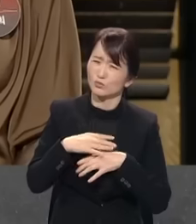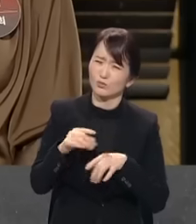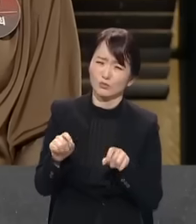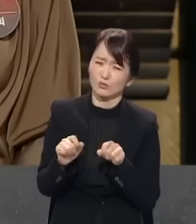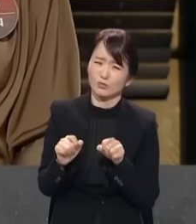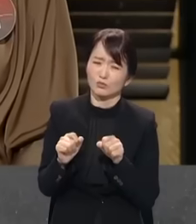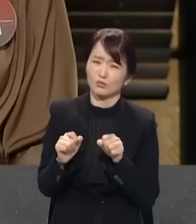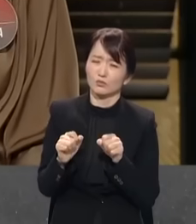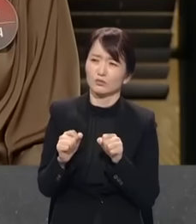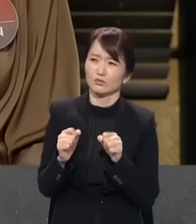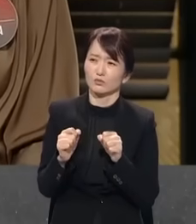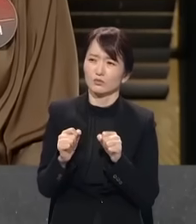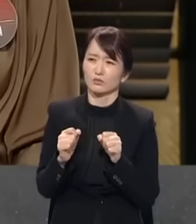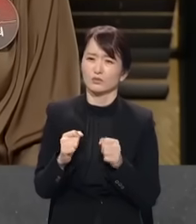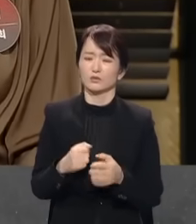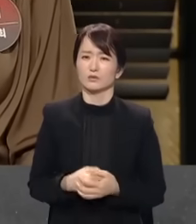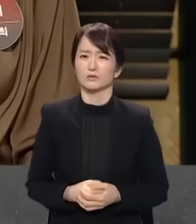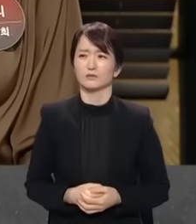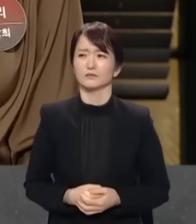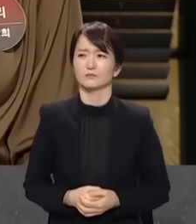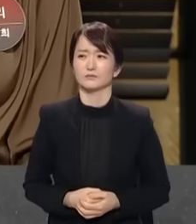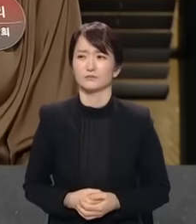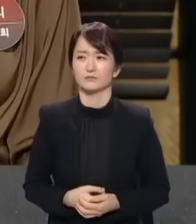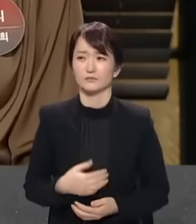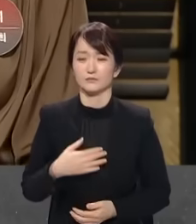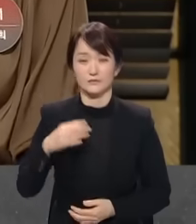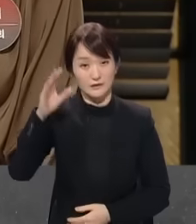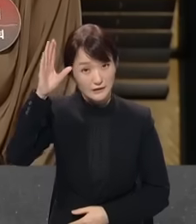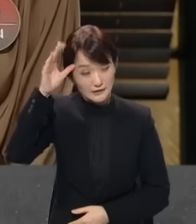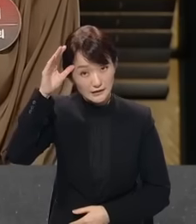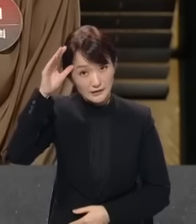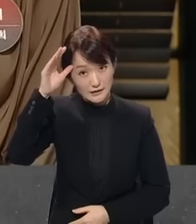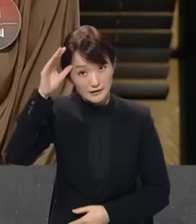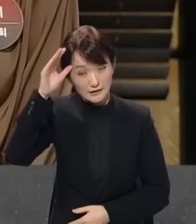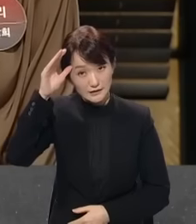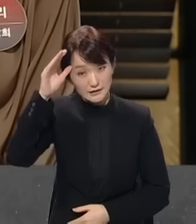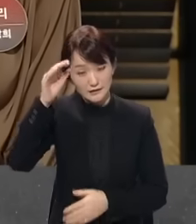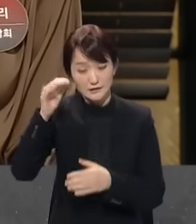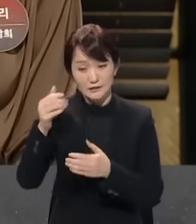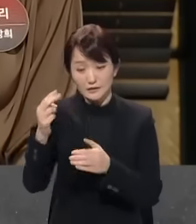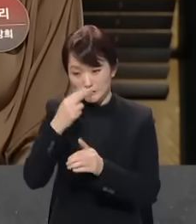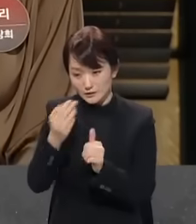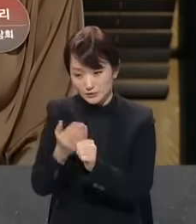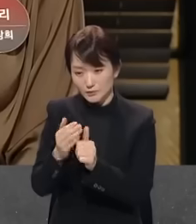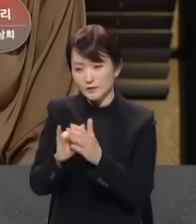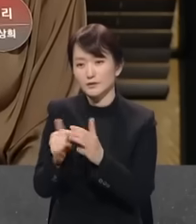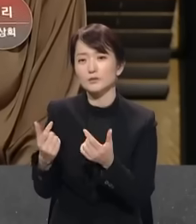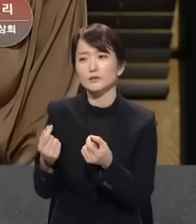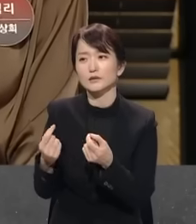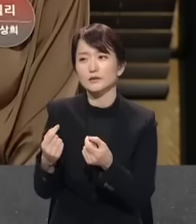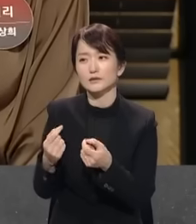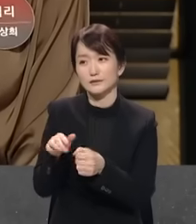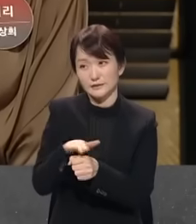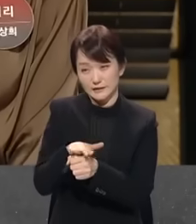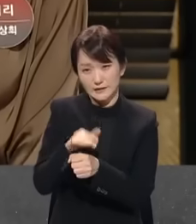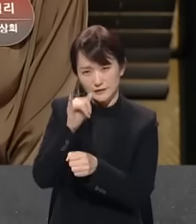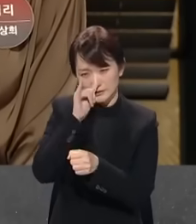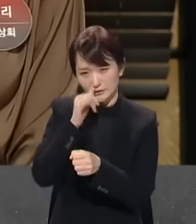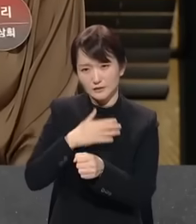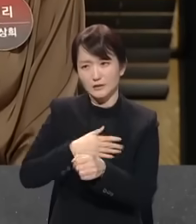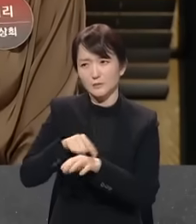그러니까요. 근데 저는 물론 이제 강아지나 개를 키우면 가족 같기 때문에 애정이 생기고 그러면 이제 내 마음이 투사가